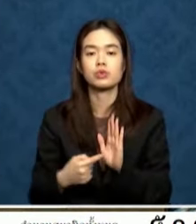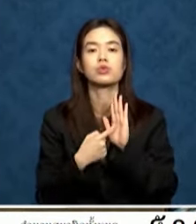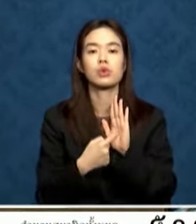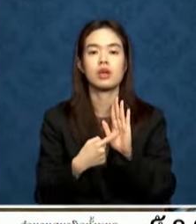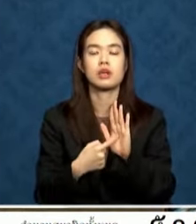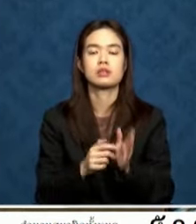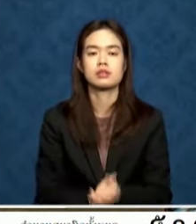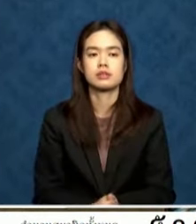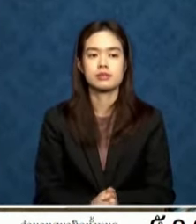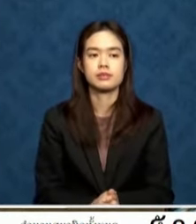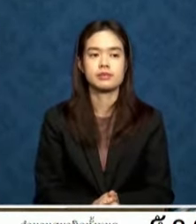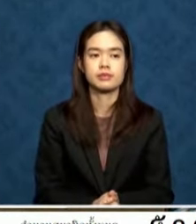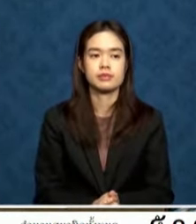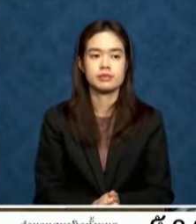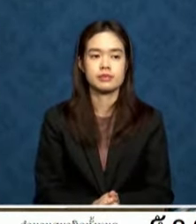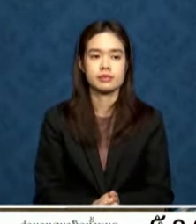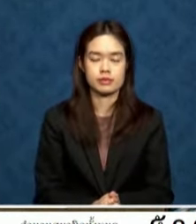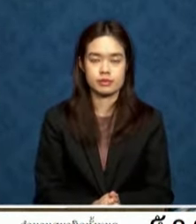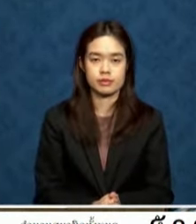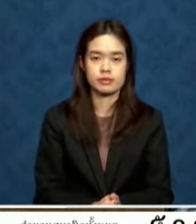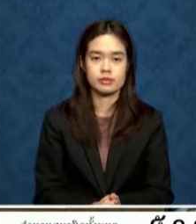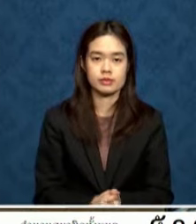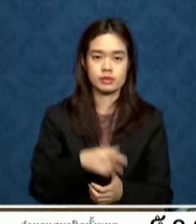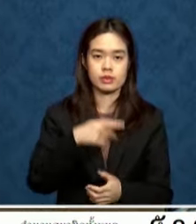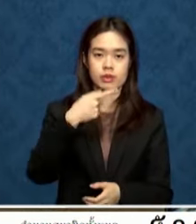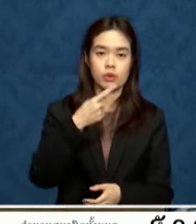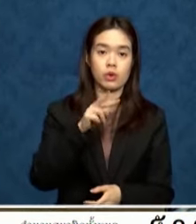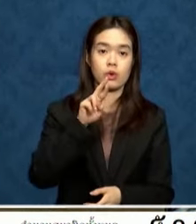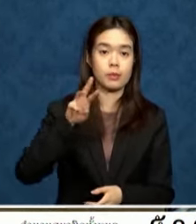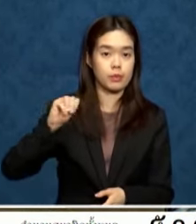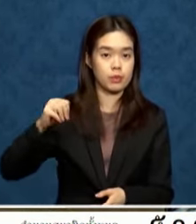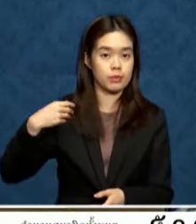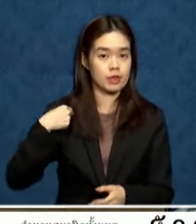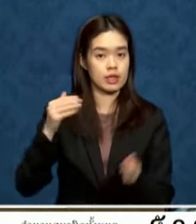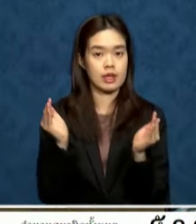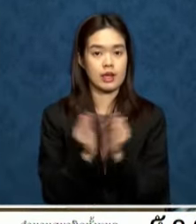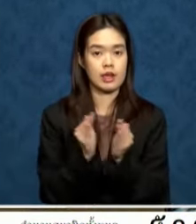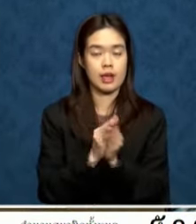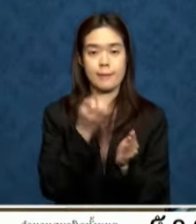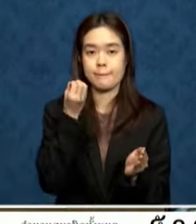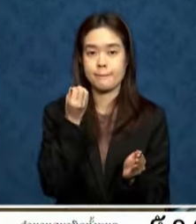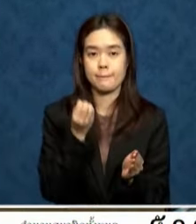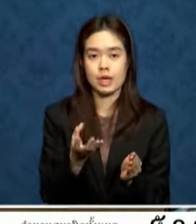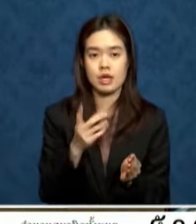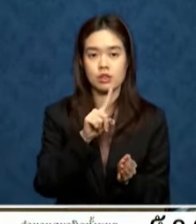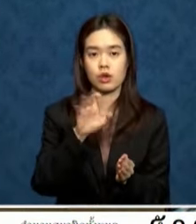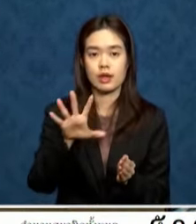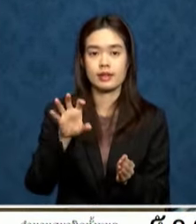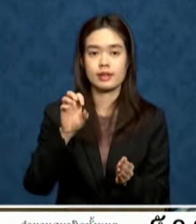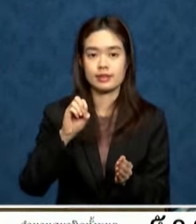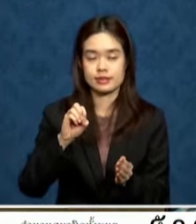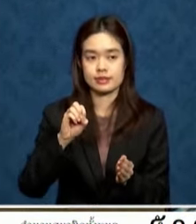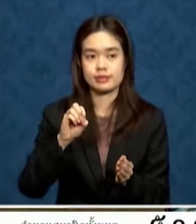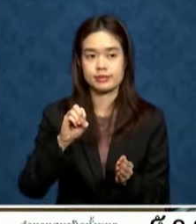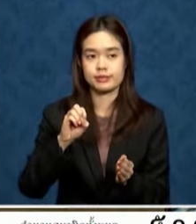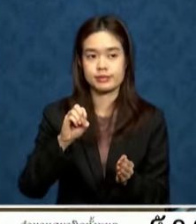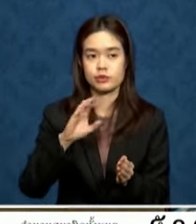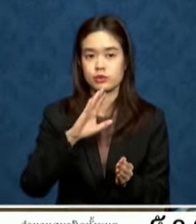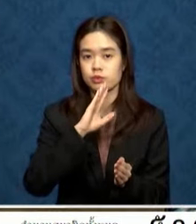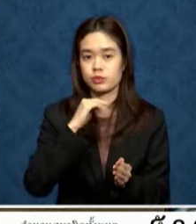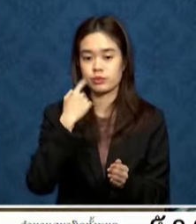พรรคร่างของครม.บอกว่าต้องลงคะแนนมากกว่า150ของผู้ออกมาใช้